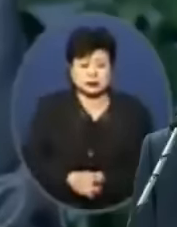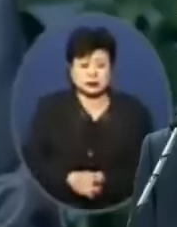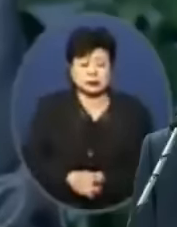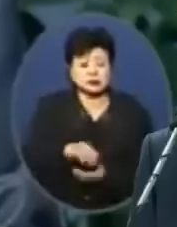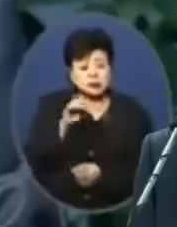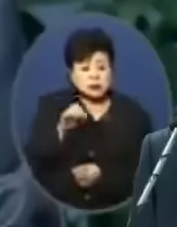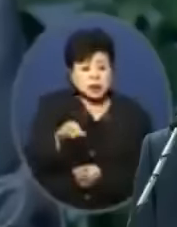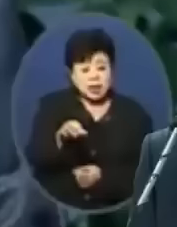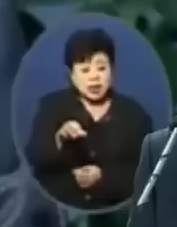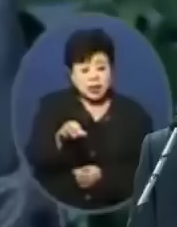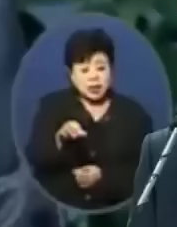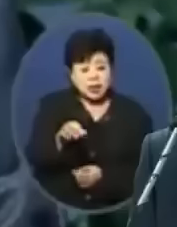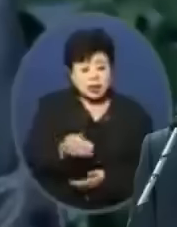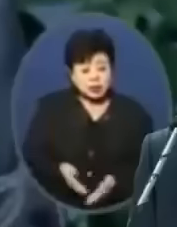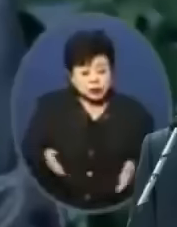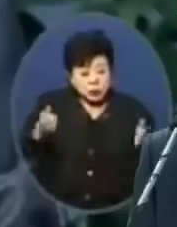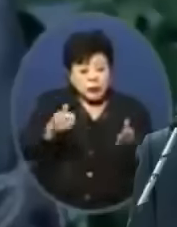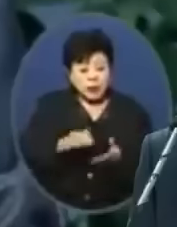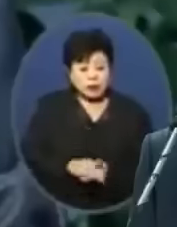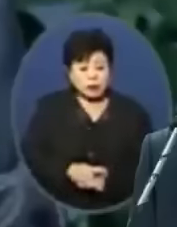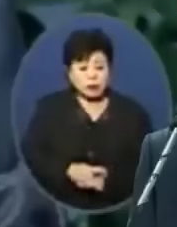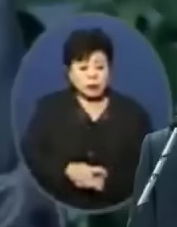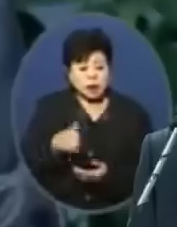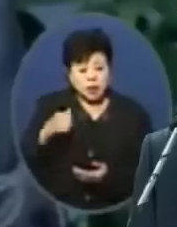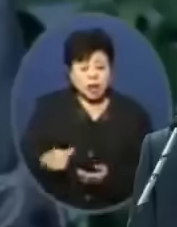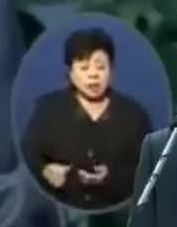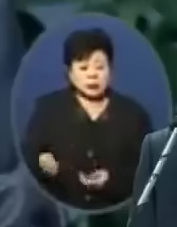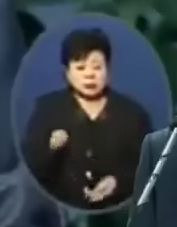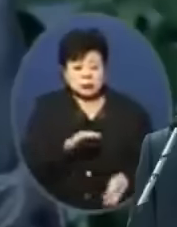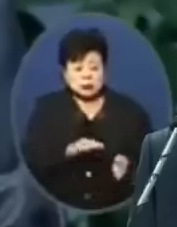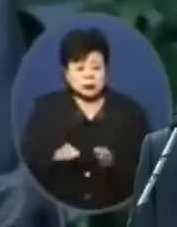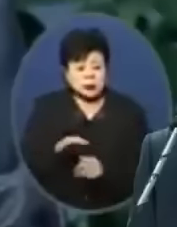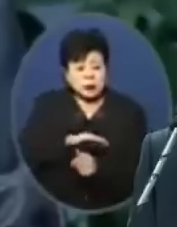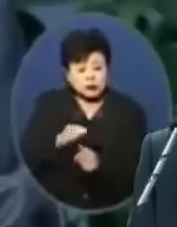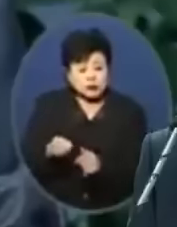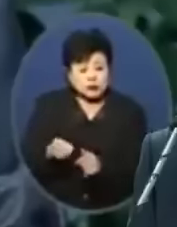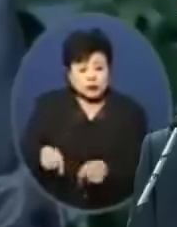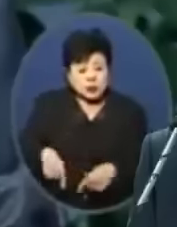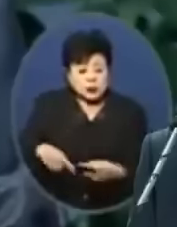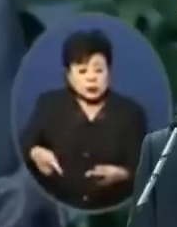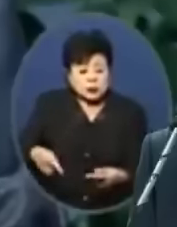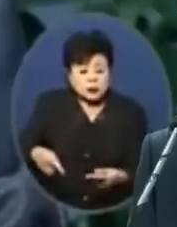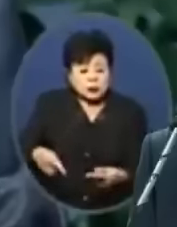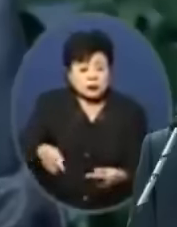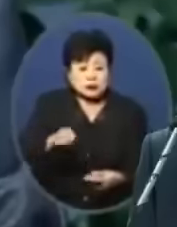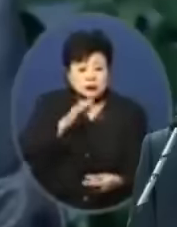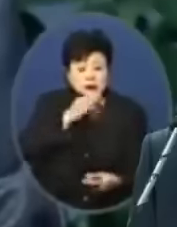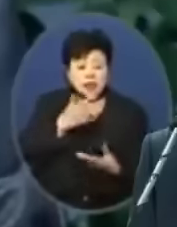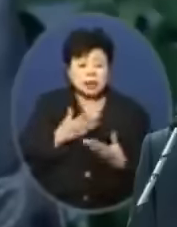그곳에 구덩이를 파고 아들을 구덩이에 넣으려고